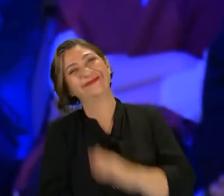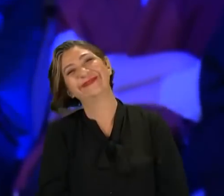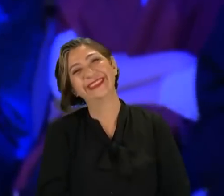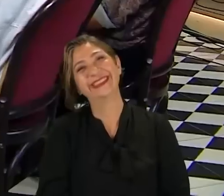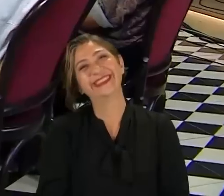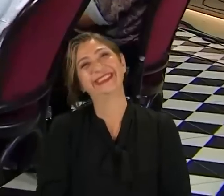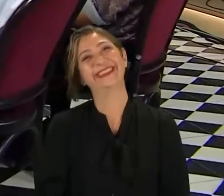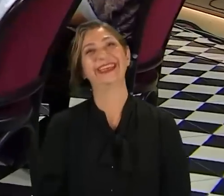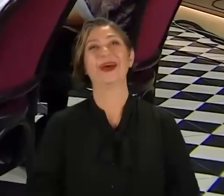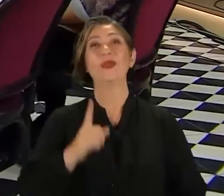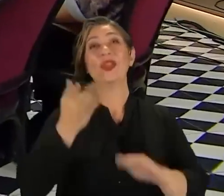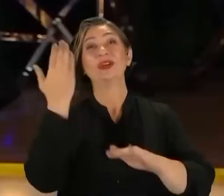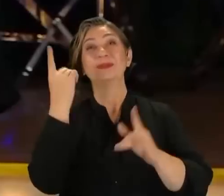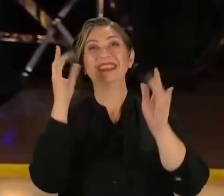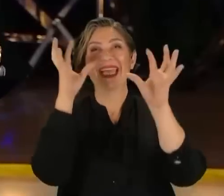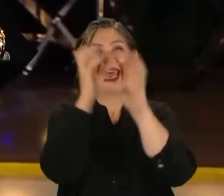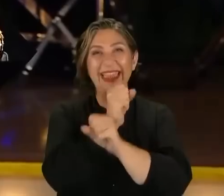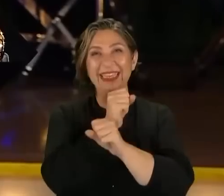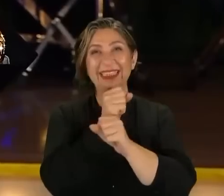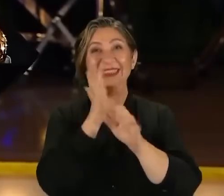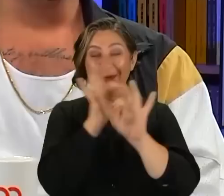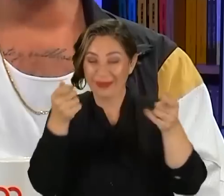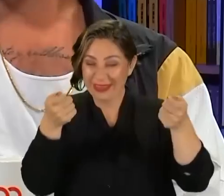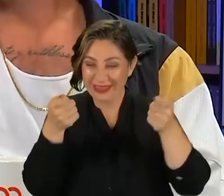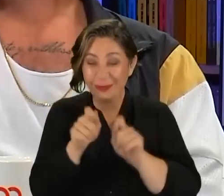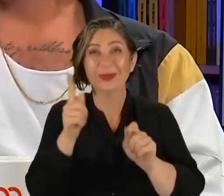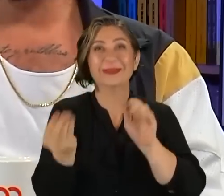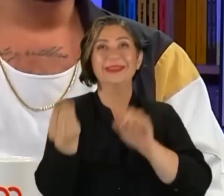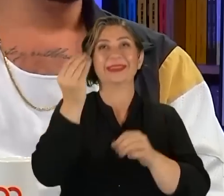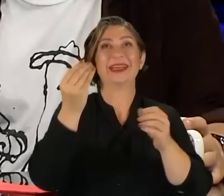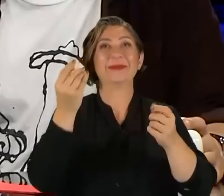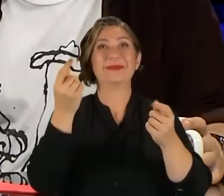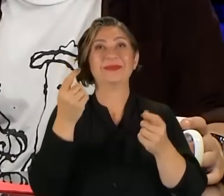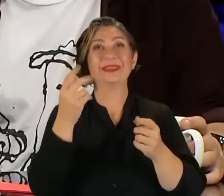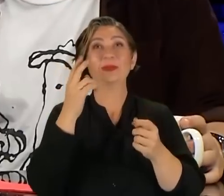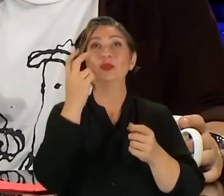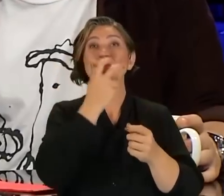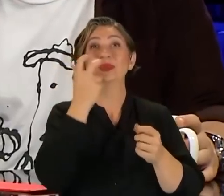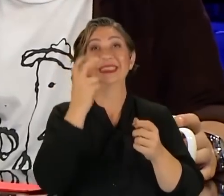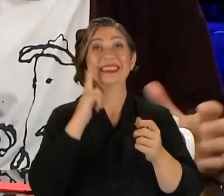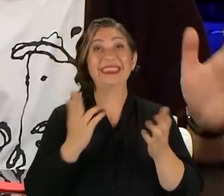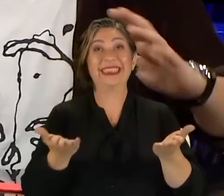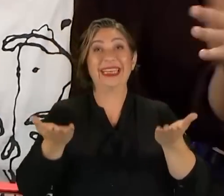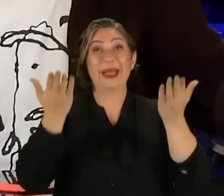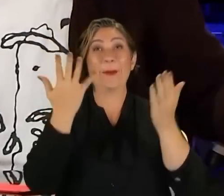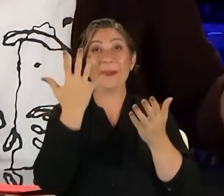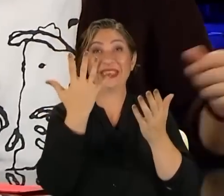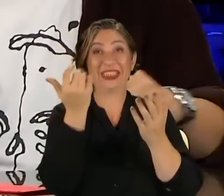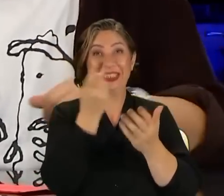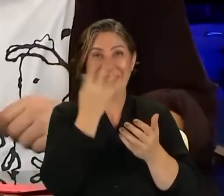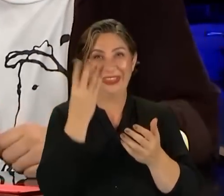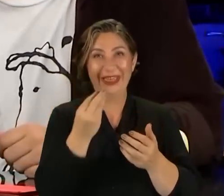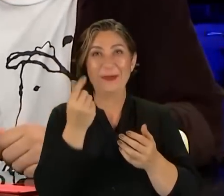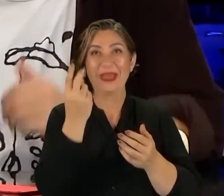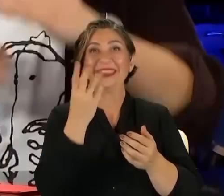Harika. Ondan öncesi biraz karanlık. Tam kapatıyorduk. Şimdi şu sebepten müzik zenginleşti o yüzden daha çok. Evet 5 kişi olduk falan. Birkaç